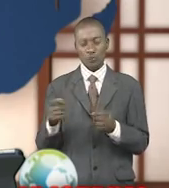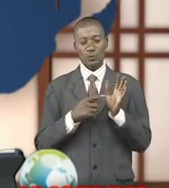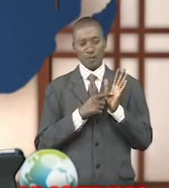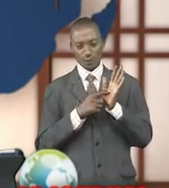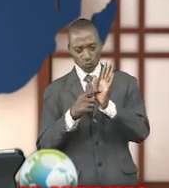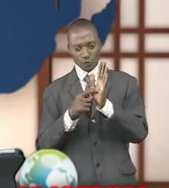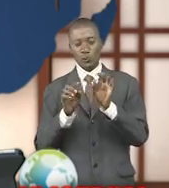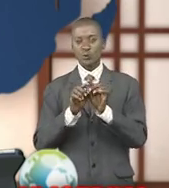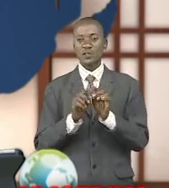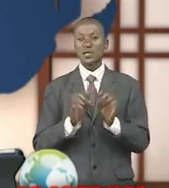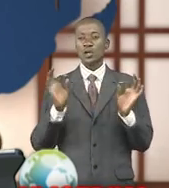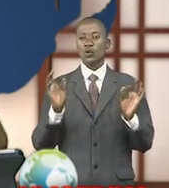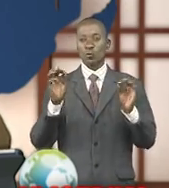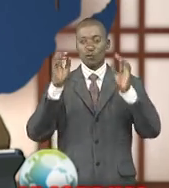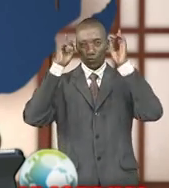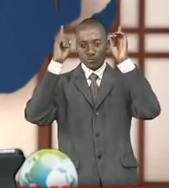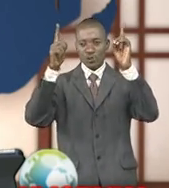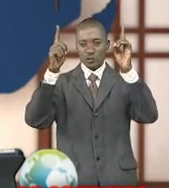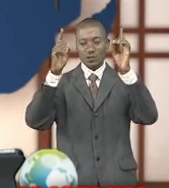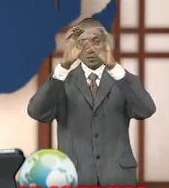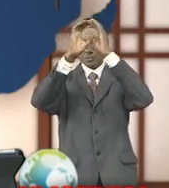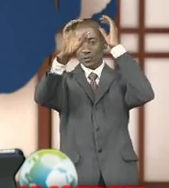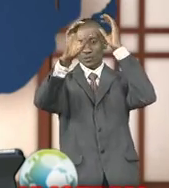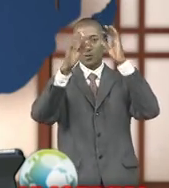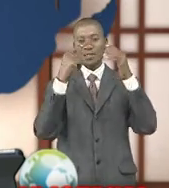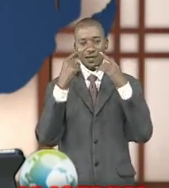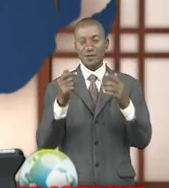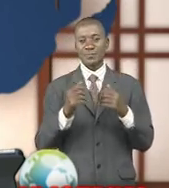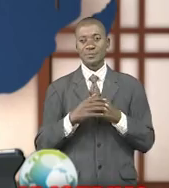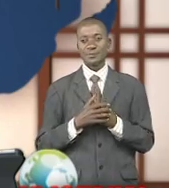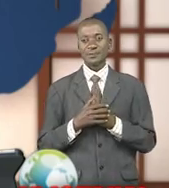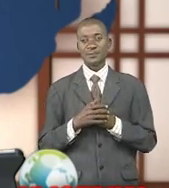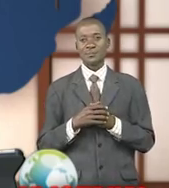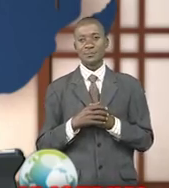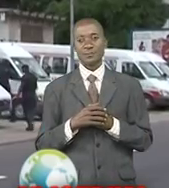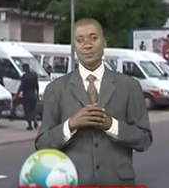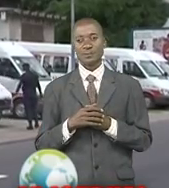minibus sur les 100 commandés. Blaise Ndombele, Sylvie Moimbo, continue ce reportage.